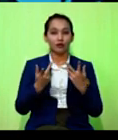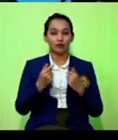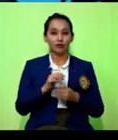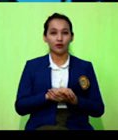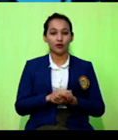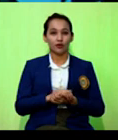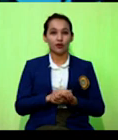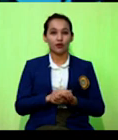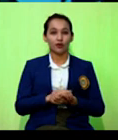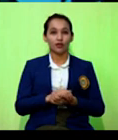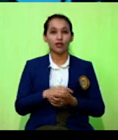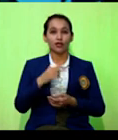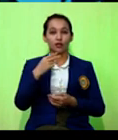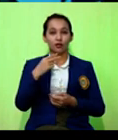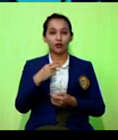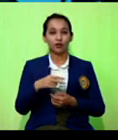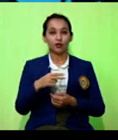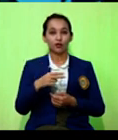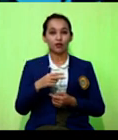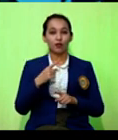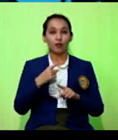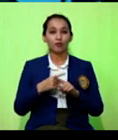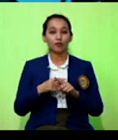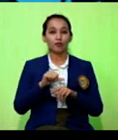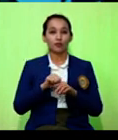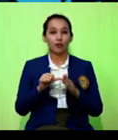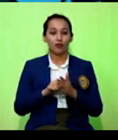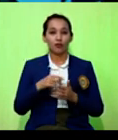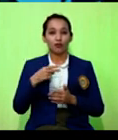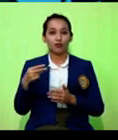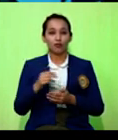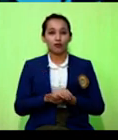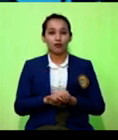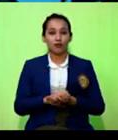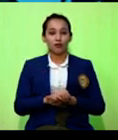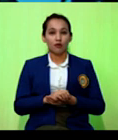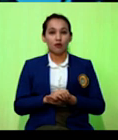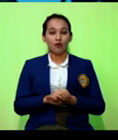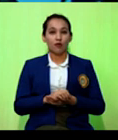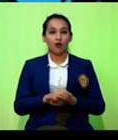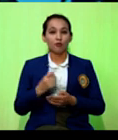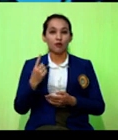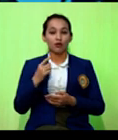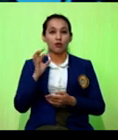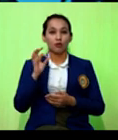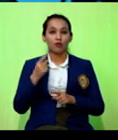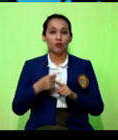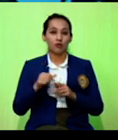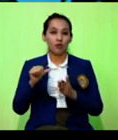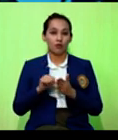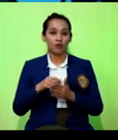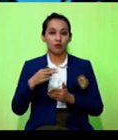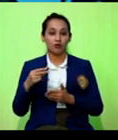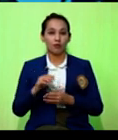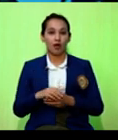va 16 sonlarning yig'indisi 0 va 6 sonining yig'indisi 6 ga teng. 2 va